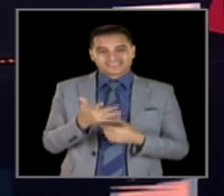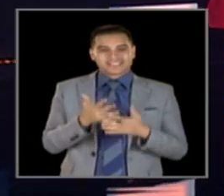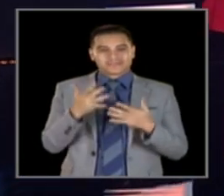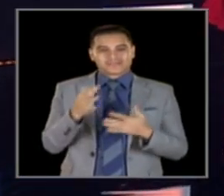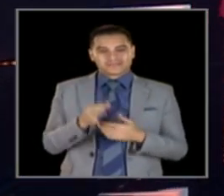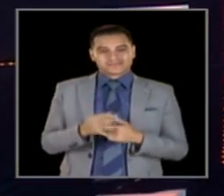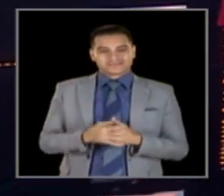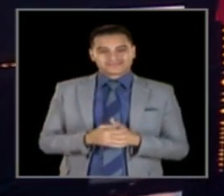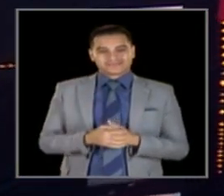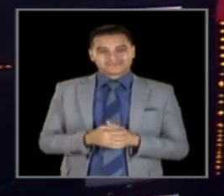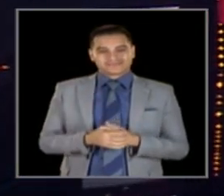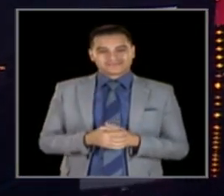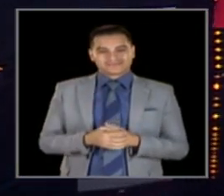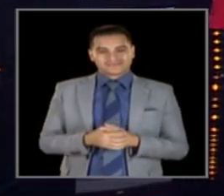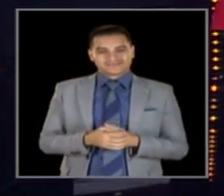دي؟ مامتك؟